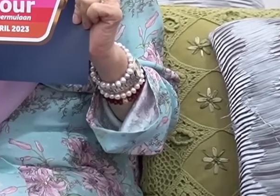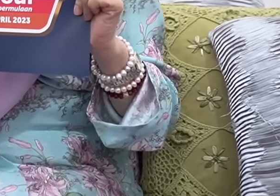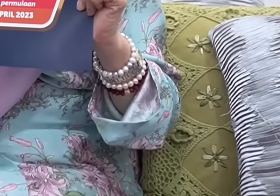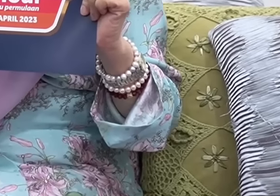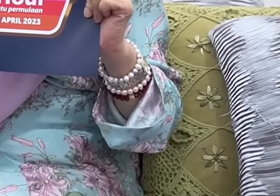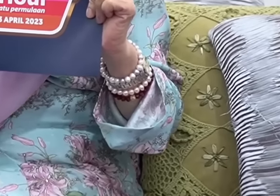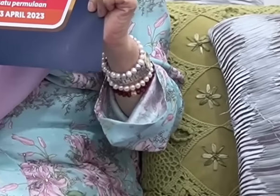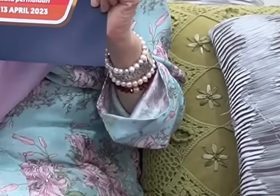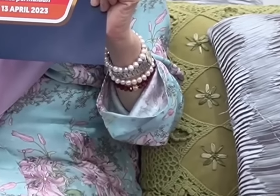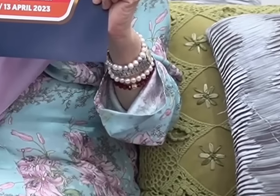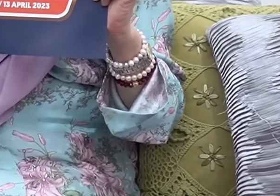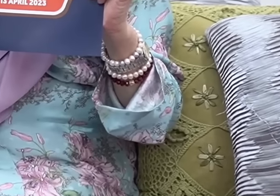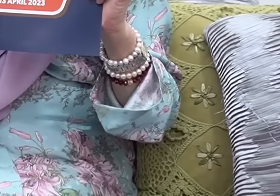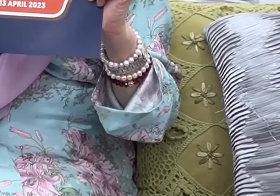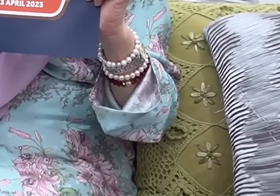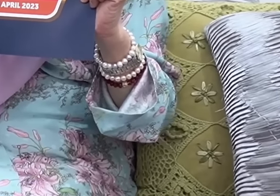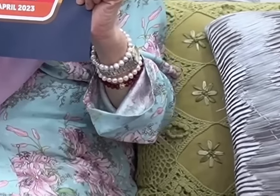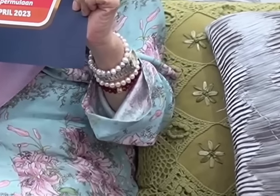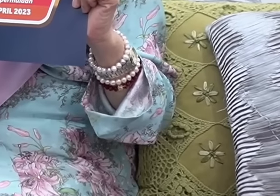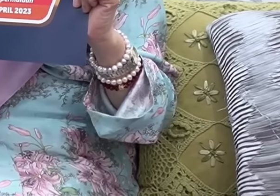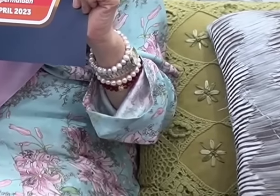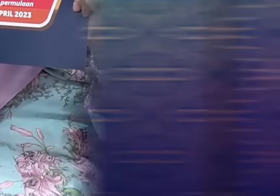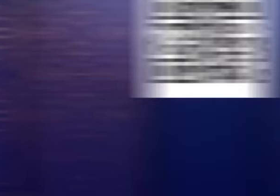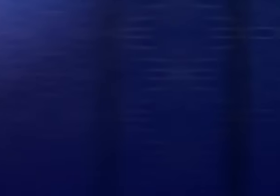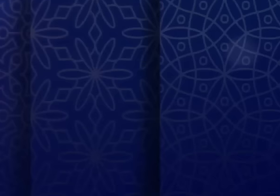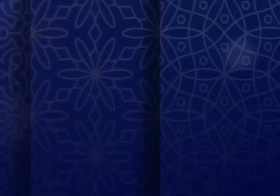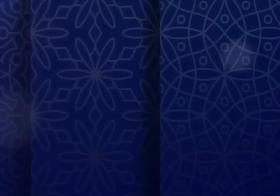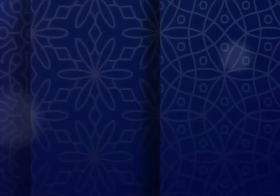hingga 1.30 hari sahaja. Jom.